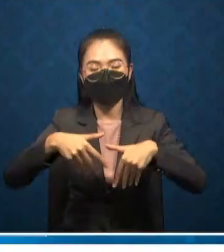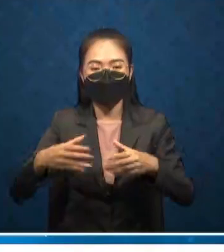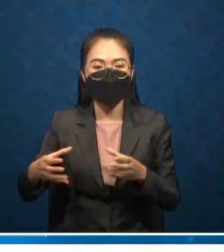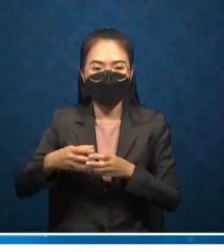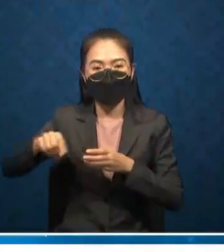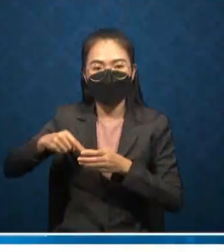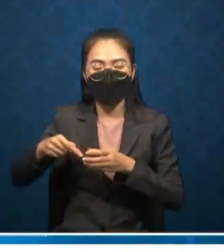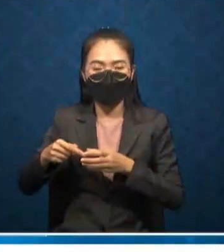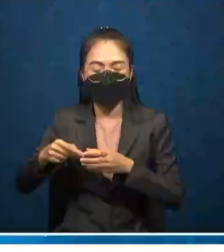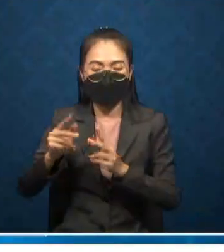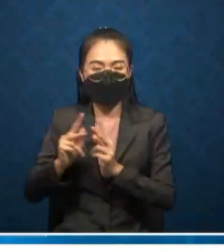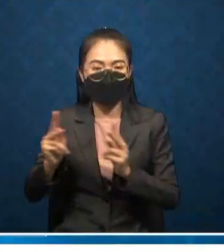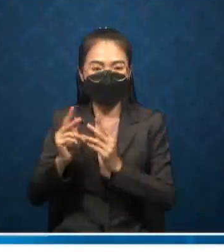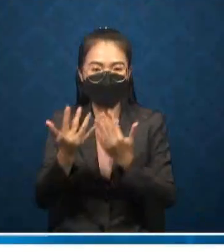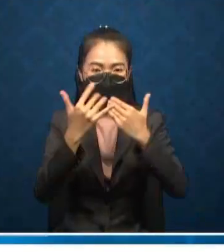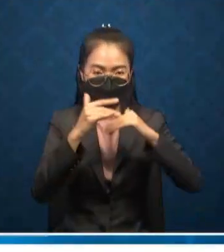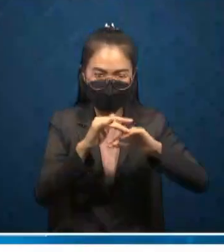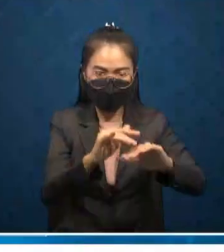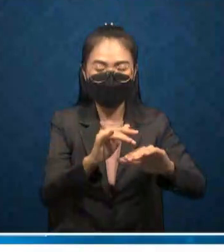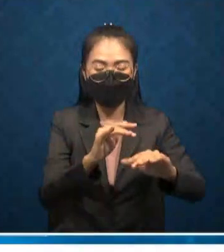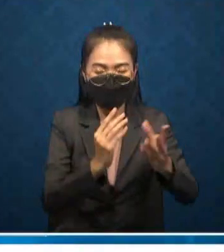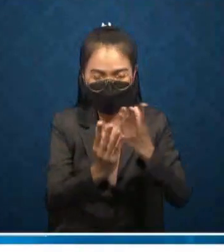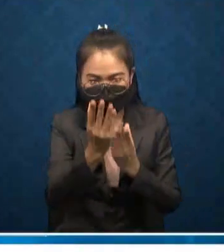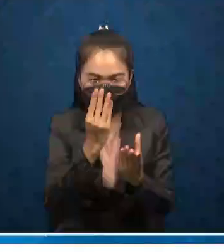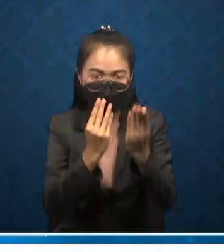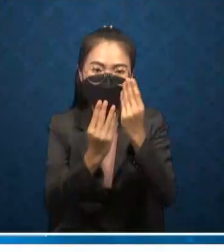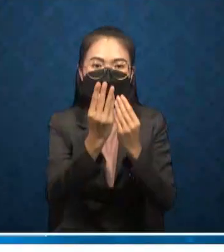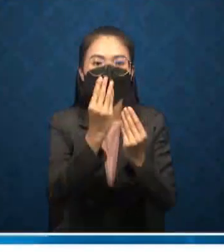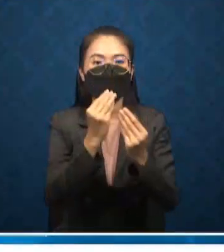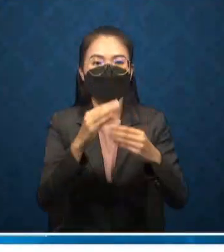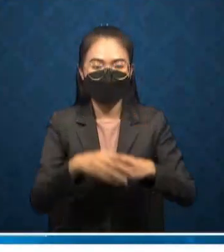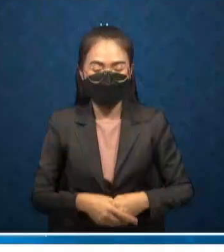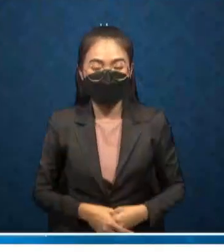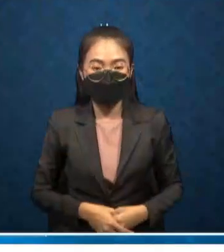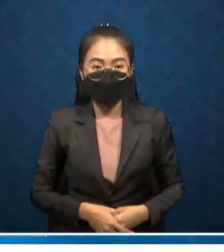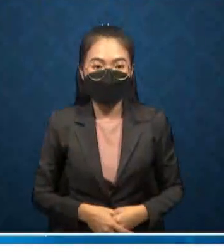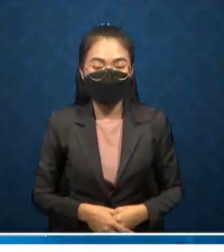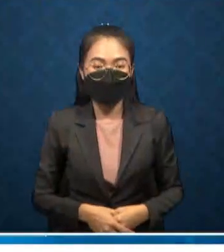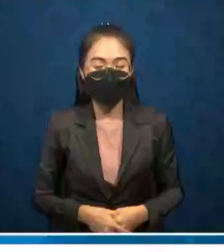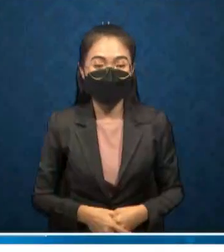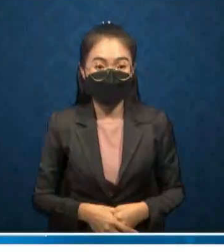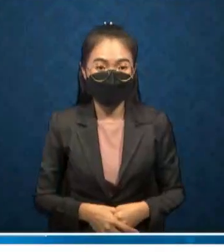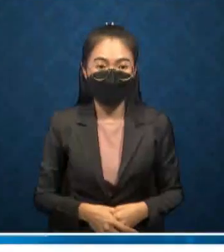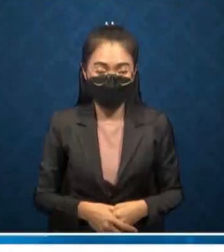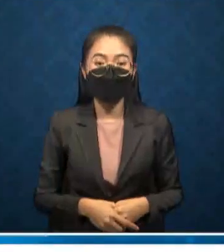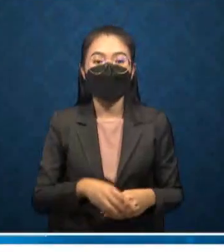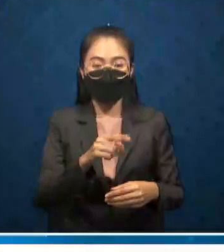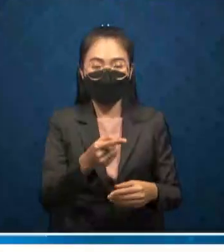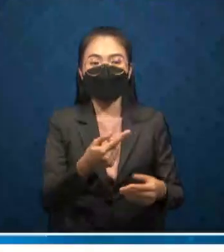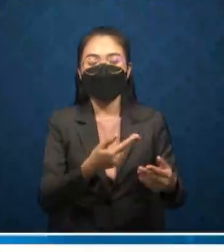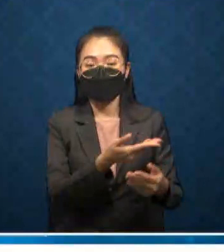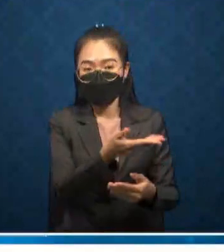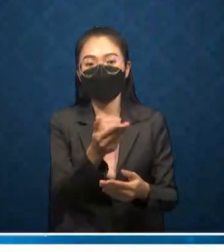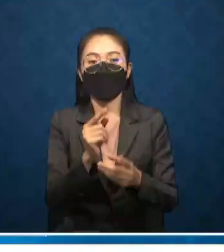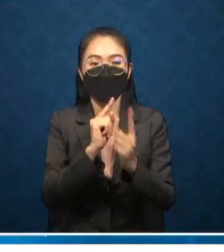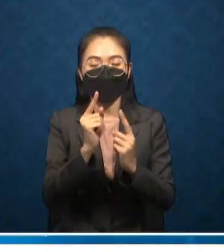งานได้เข้าไปศึกษาทั้งในเชิงปริมาณและเชิงคุณภาพนะคะในการรับฟังความคิดเห็น 4